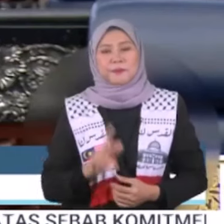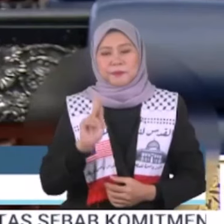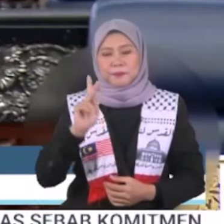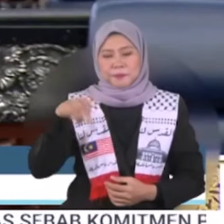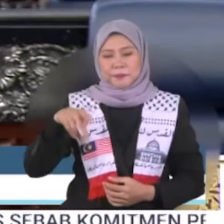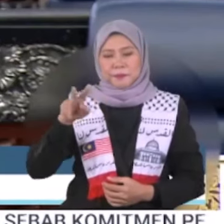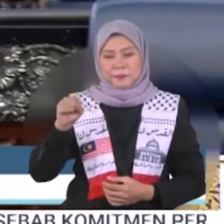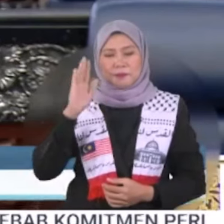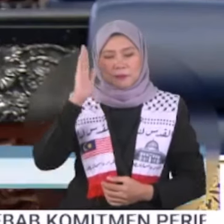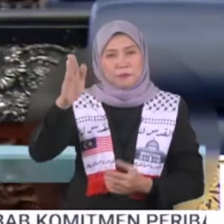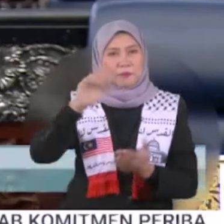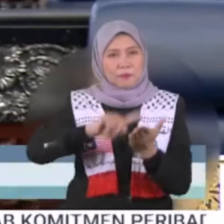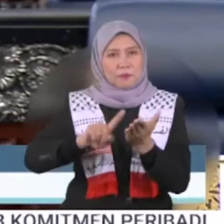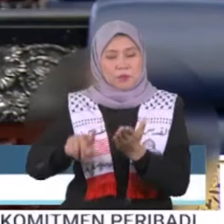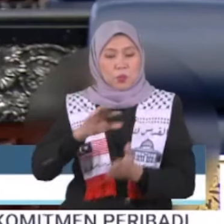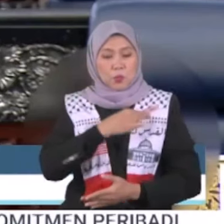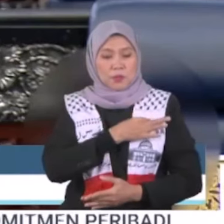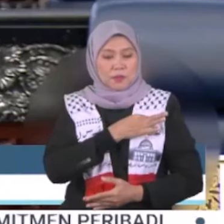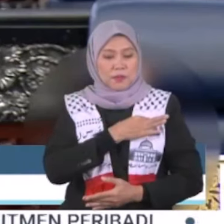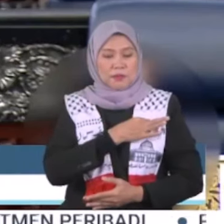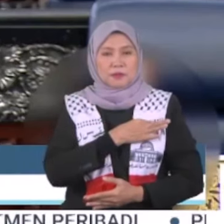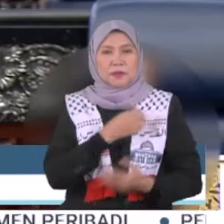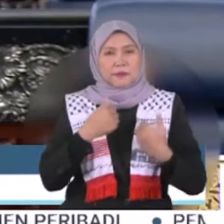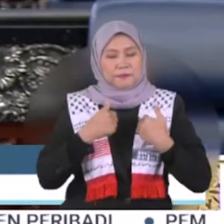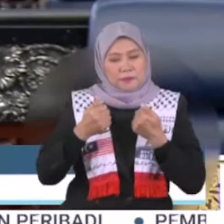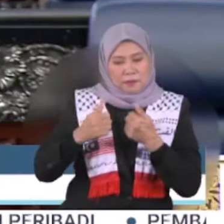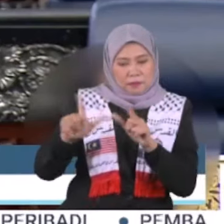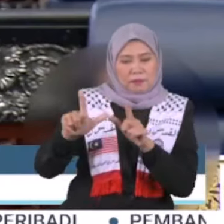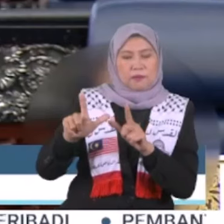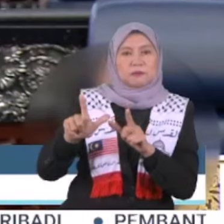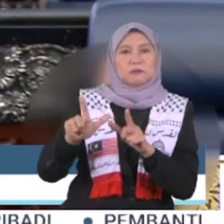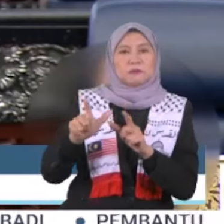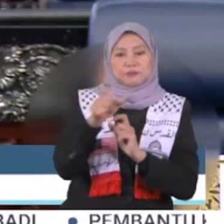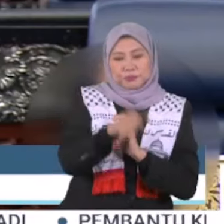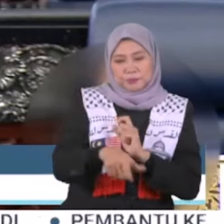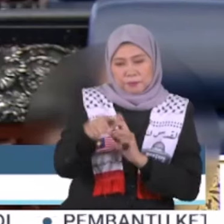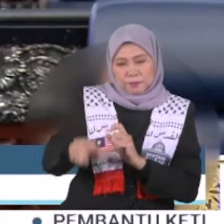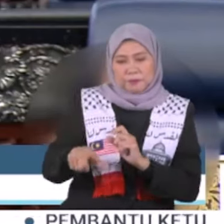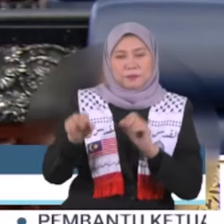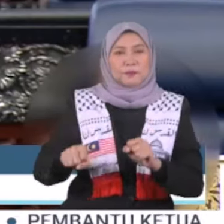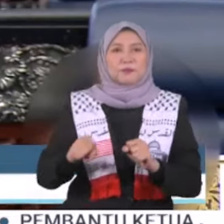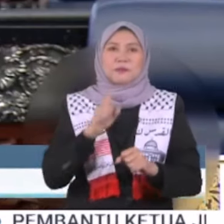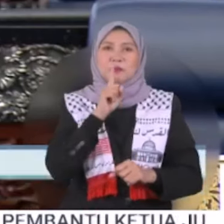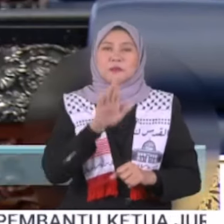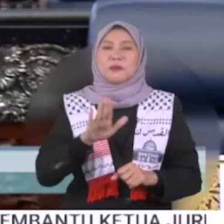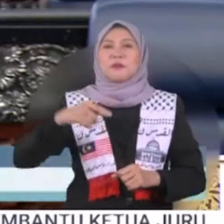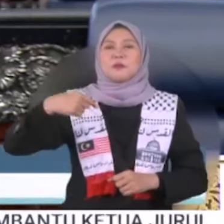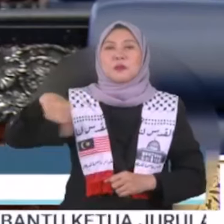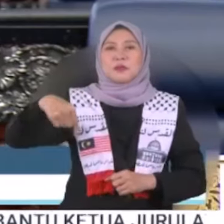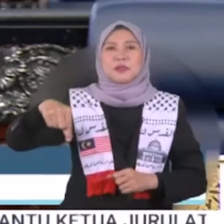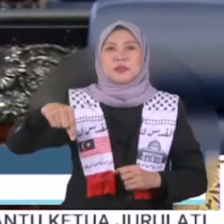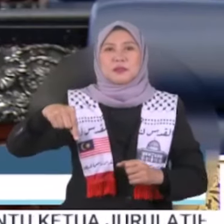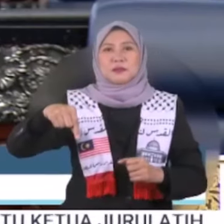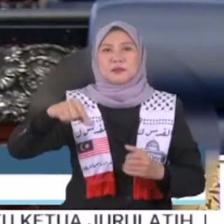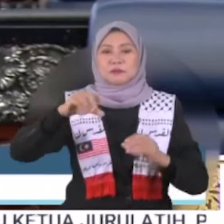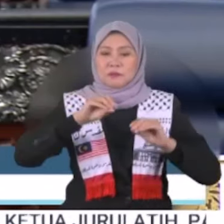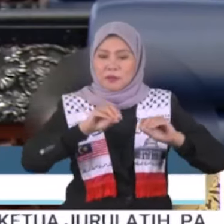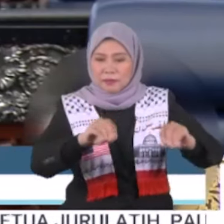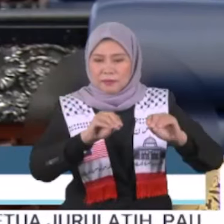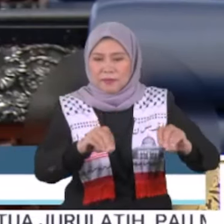KPM juga akan mengenal pasti sukarelawan yang mempunyai kelayakan tertentu bagi menjamin kualiti pengajaran dan